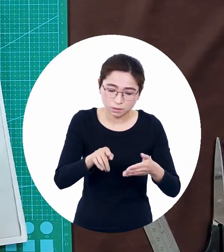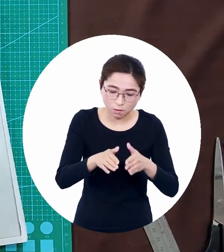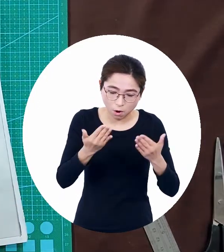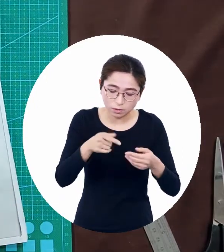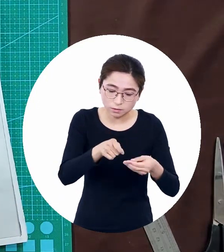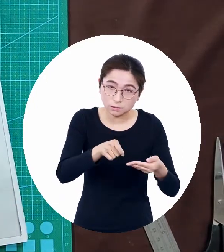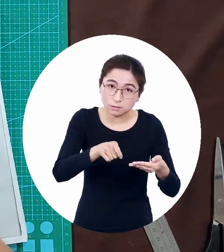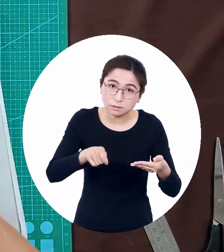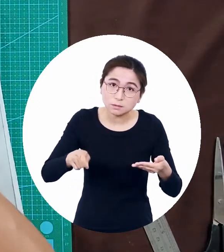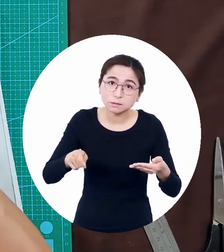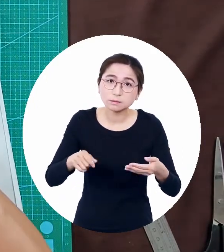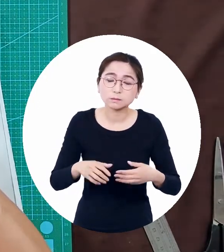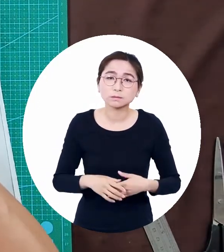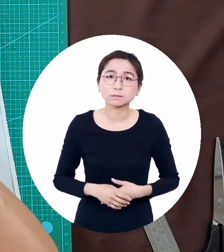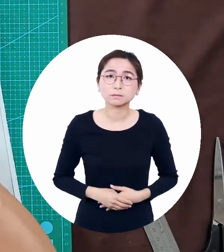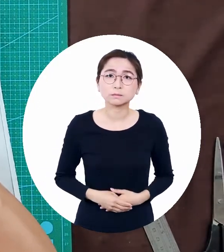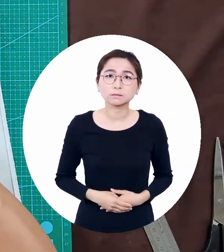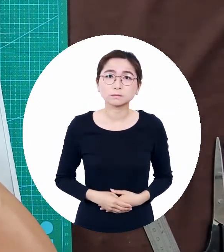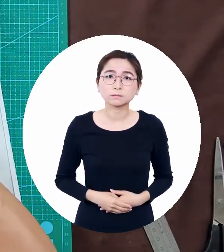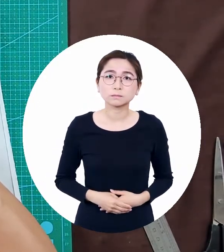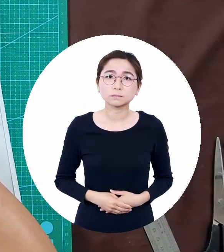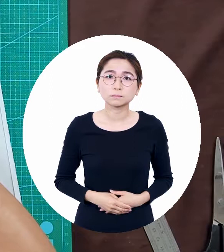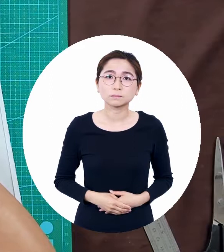咁我哋由依度開始，那